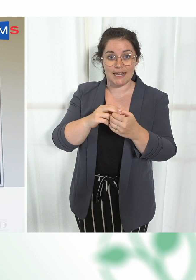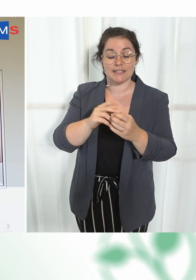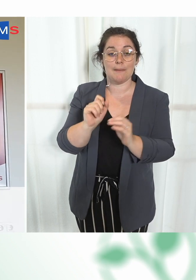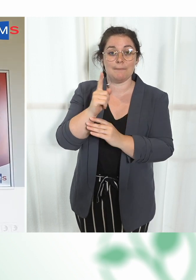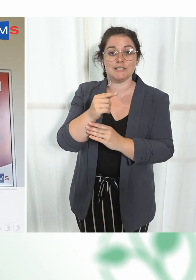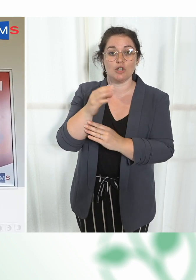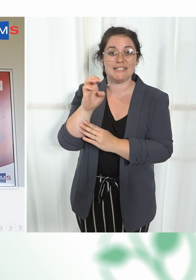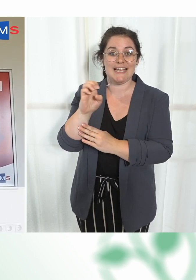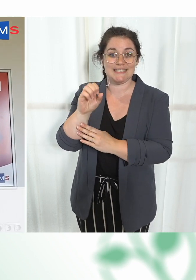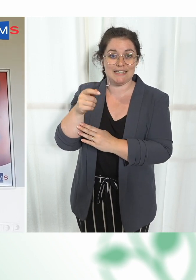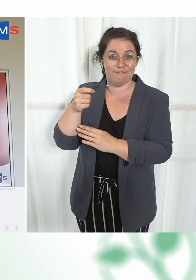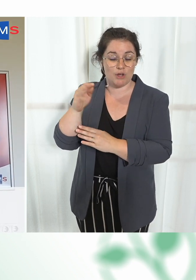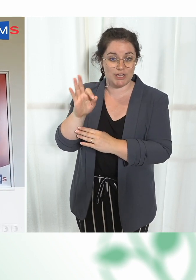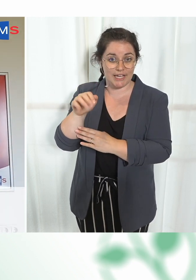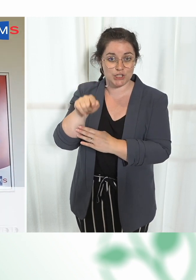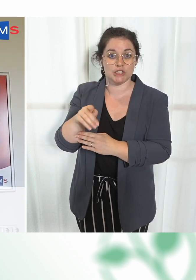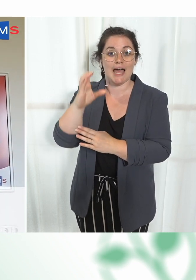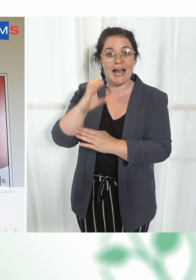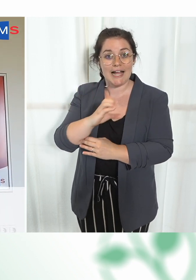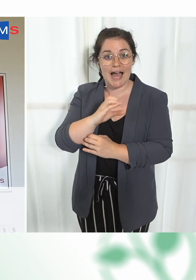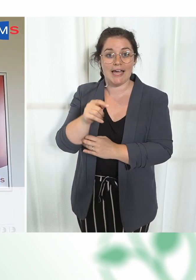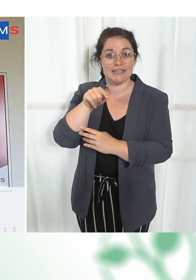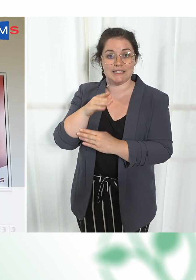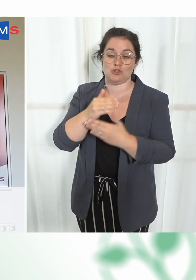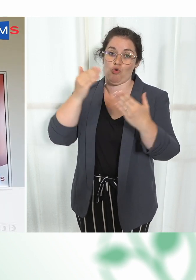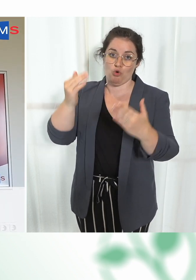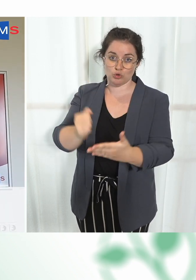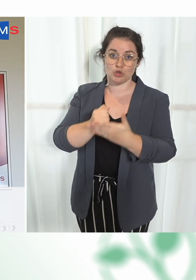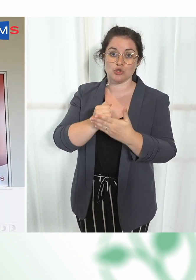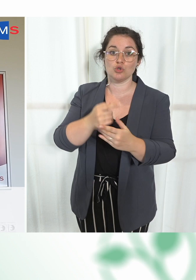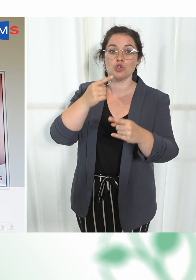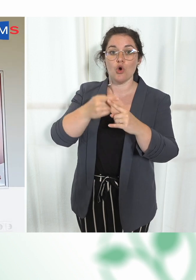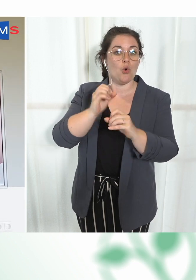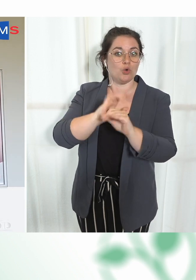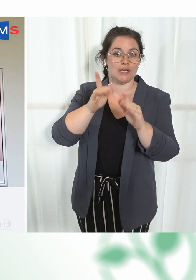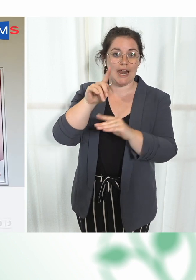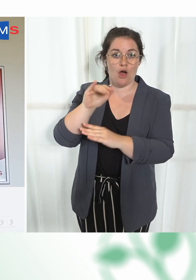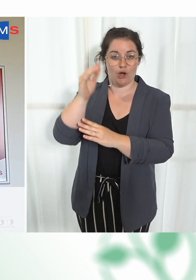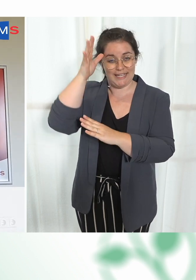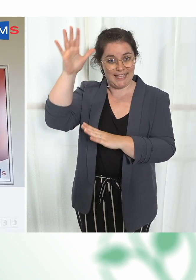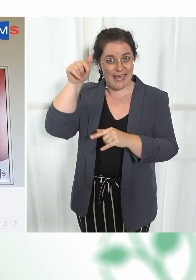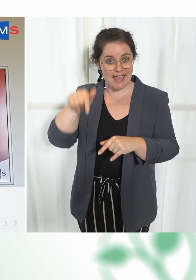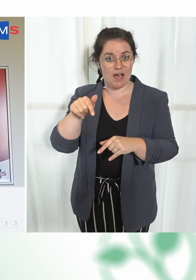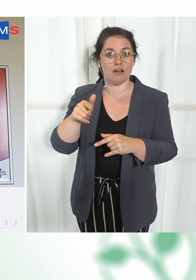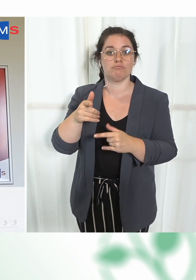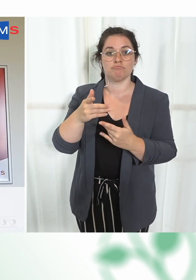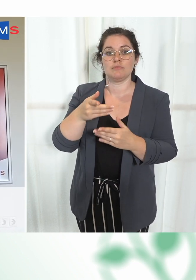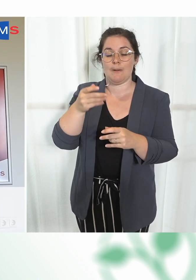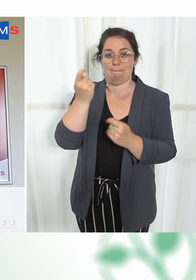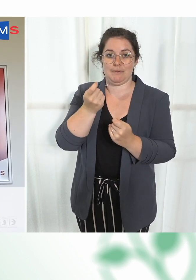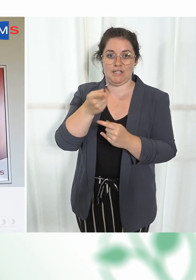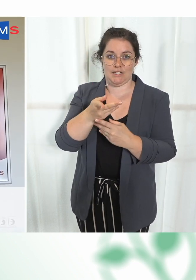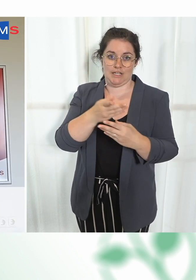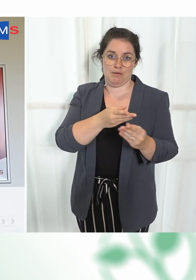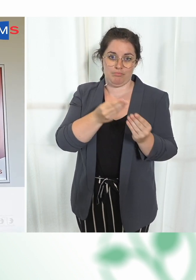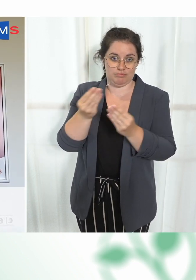bei der Essel Foundation, bei der Caritas, die hier groß unterstützt und natürlich auch bei IKEA, die hier als Betrieb zur